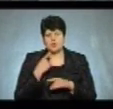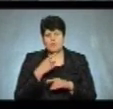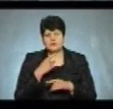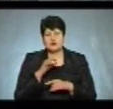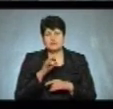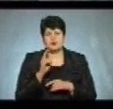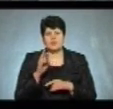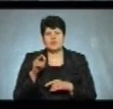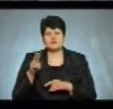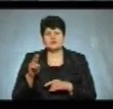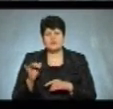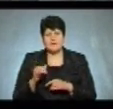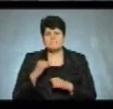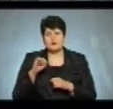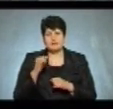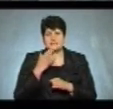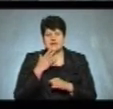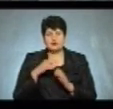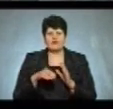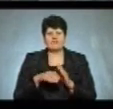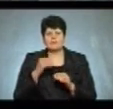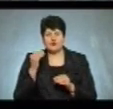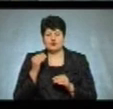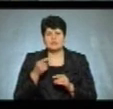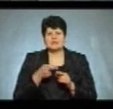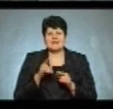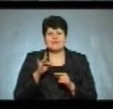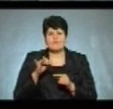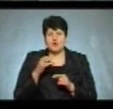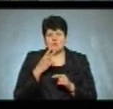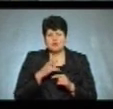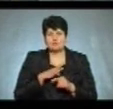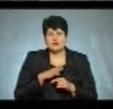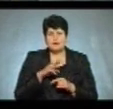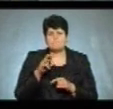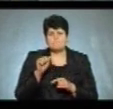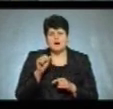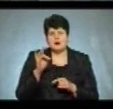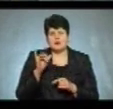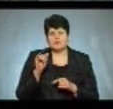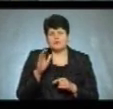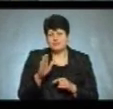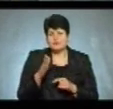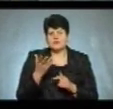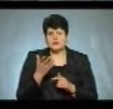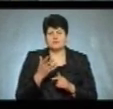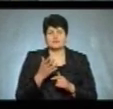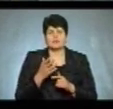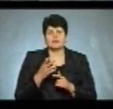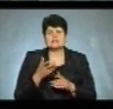Кольцова. Переможцем національного відбору на цьогорічне Євробачення стала співачка Мару, в якій суспільний мовник, як і робить це